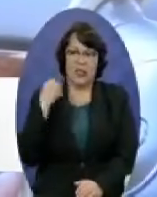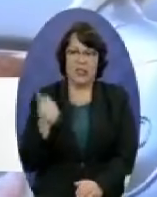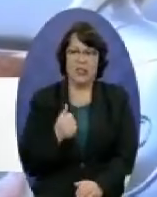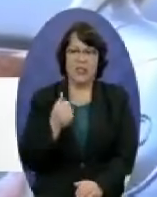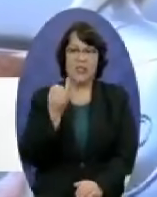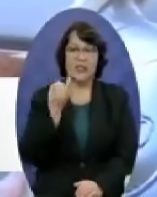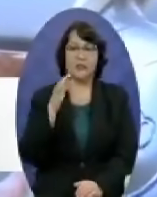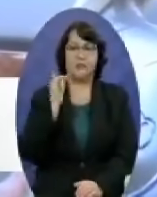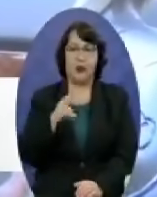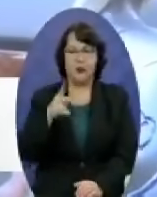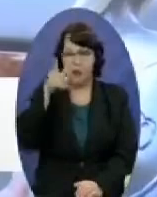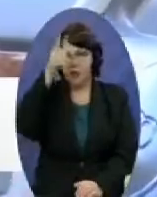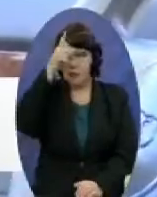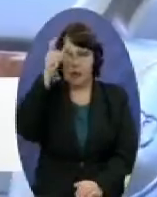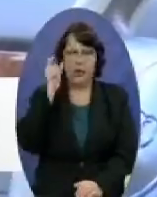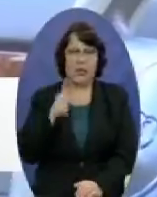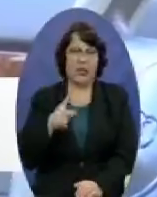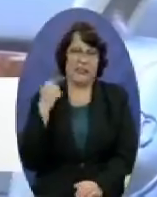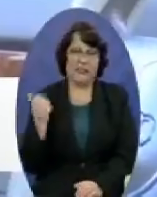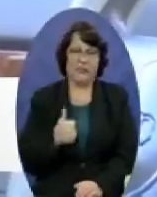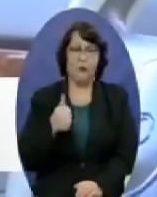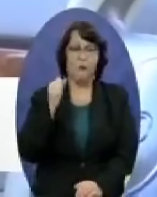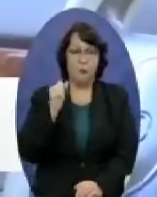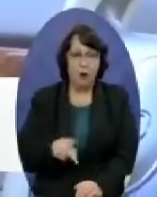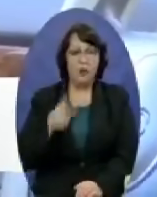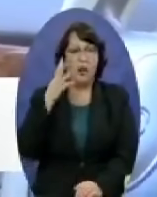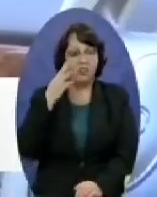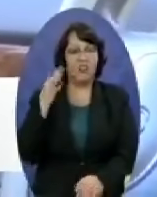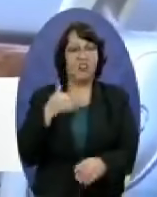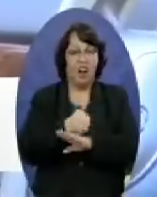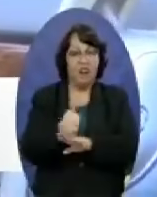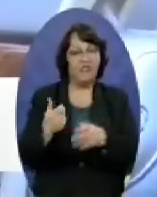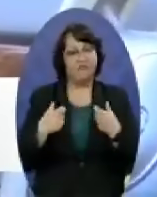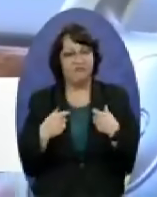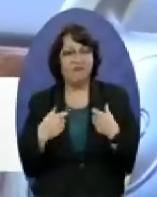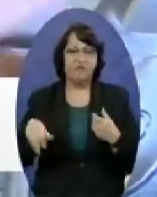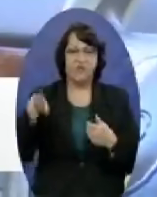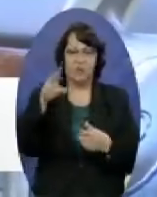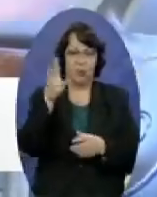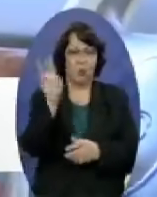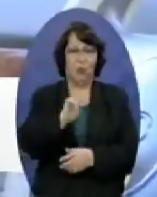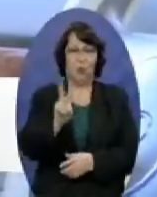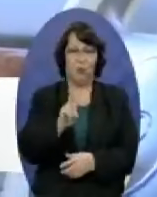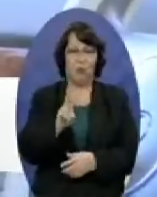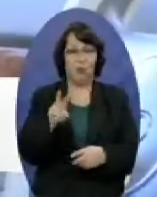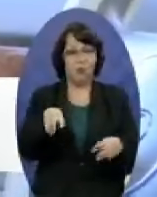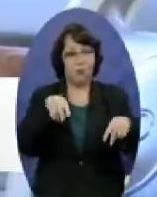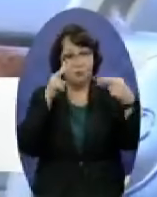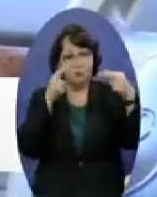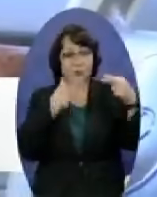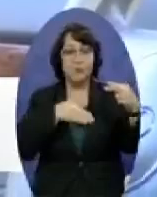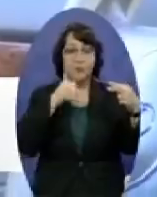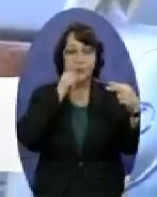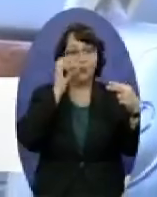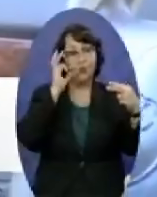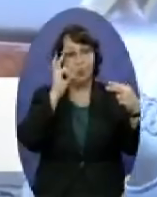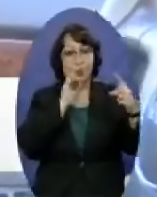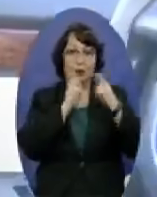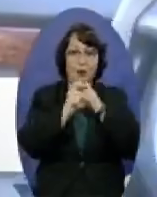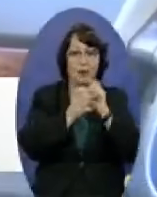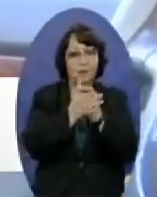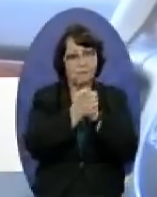ч юм ер нь биш үлээ. Хамгийн том хил бол body language, биеийн хөдөлгөөн. Биеийнхээ нүд рүү хараа сайхан нэмсэглээд хүний